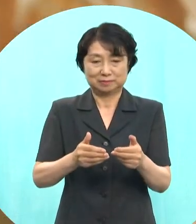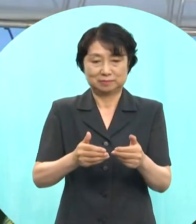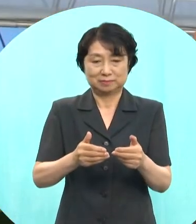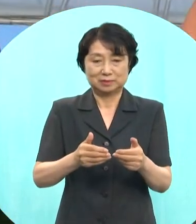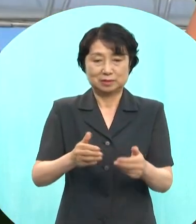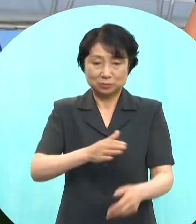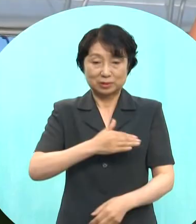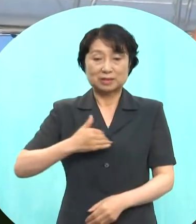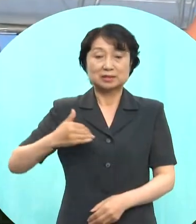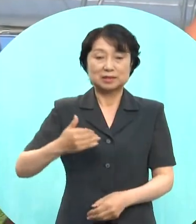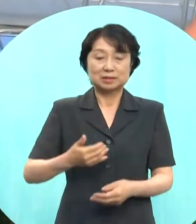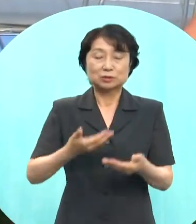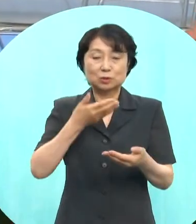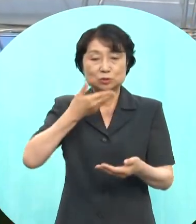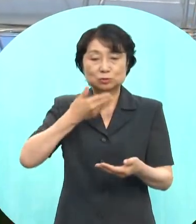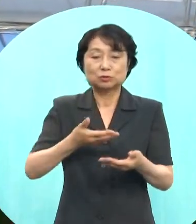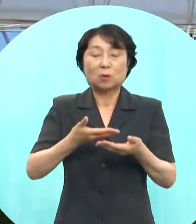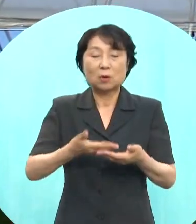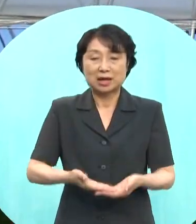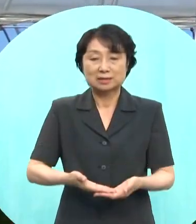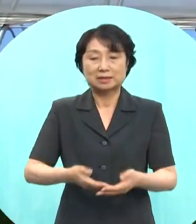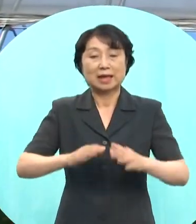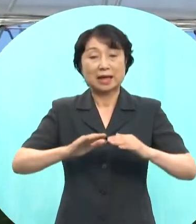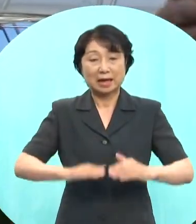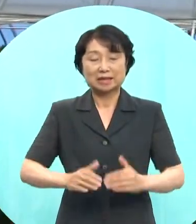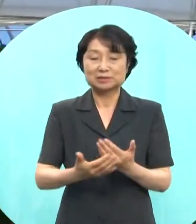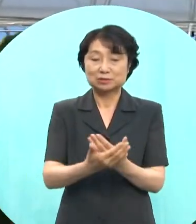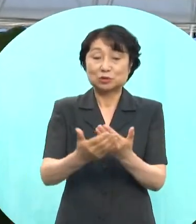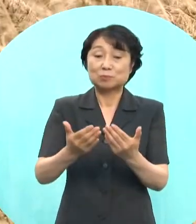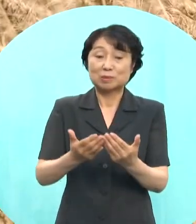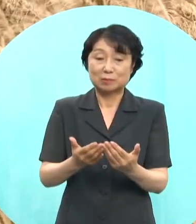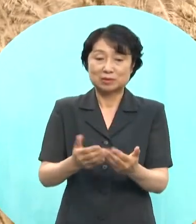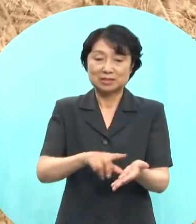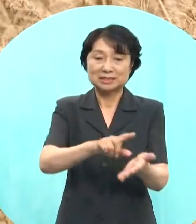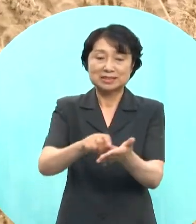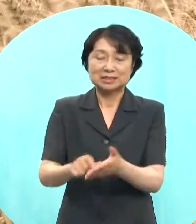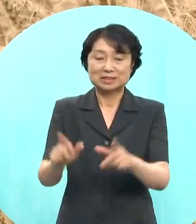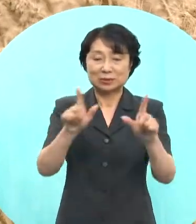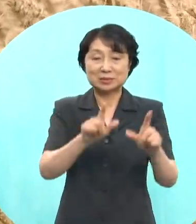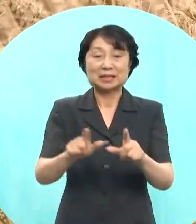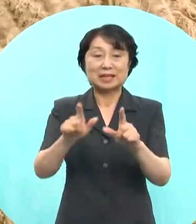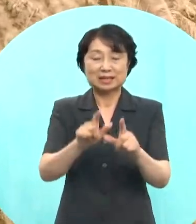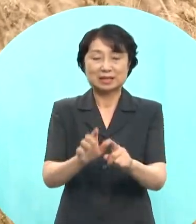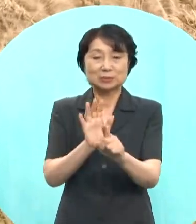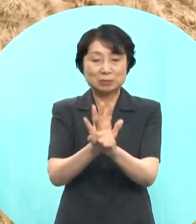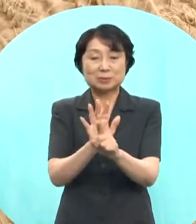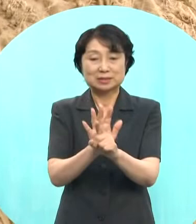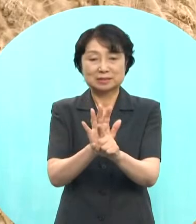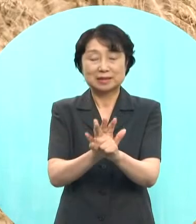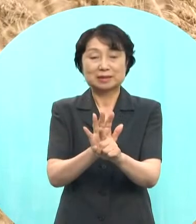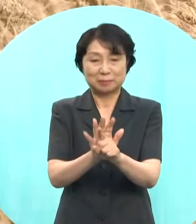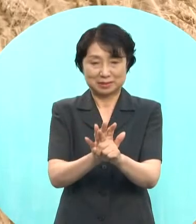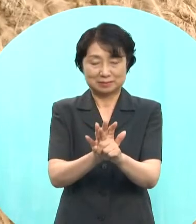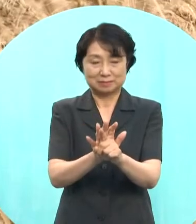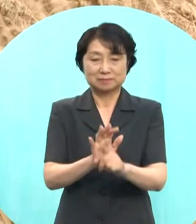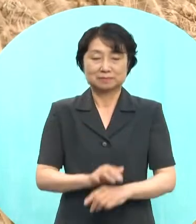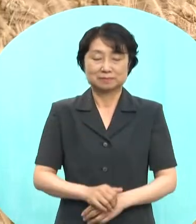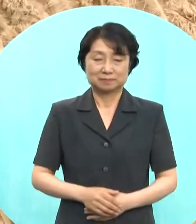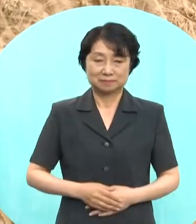り、私たちの食の安心安全を守り、地域の生活を支えています。